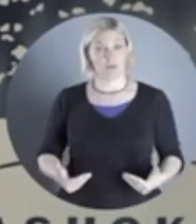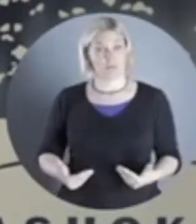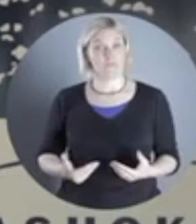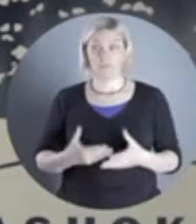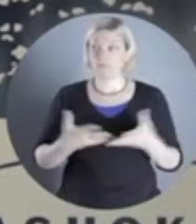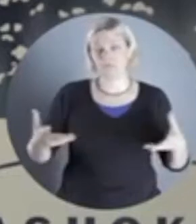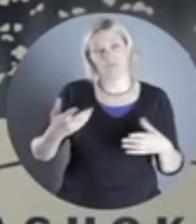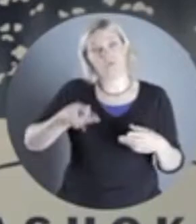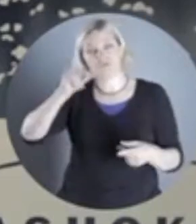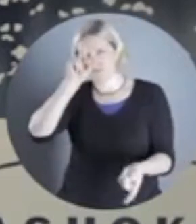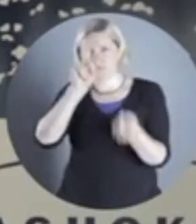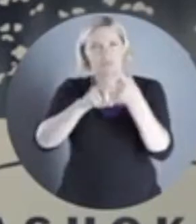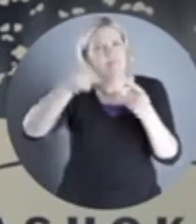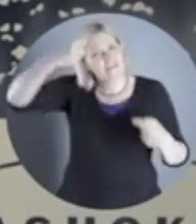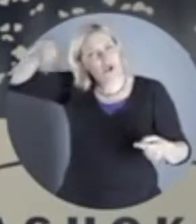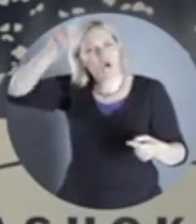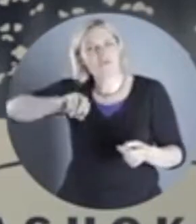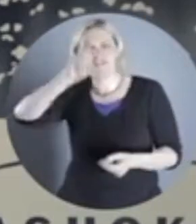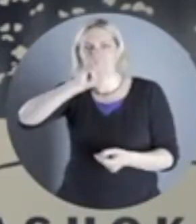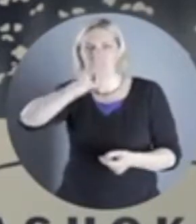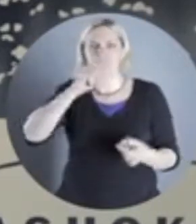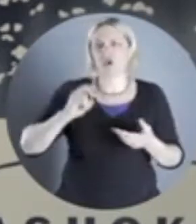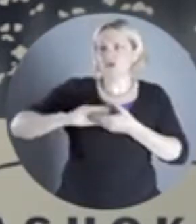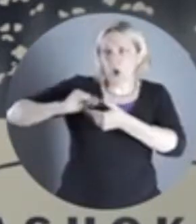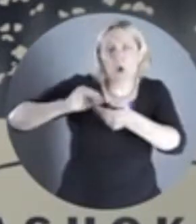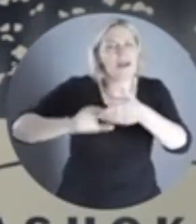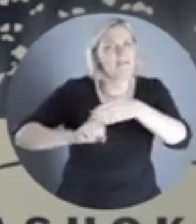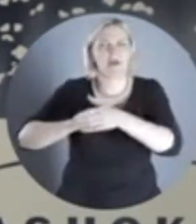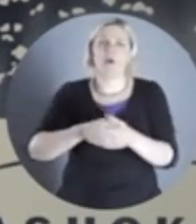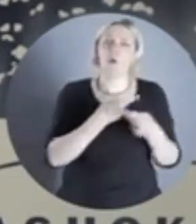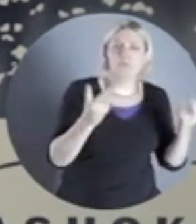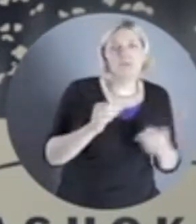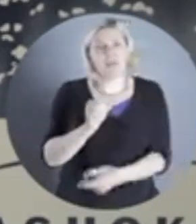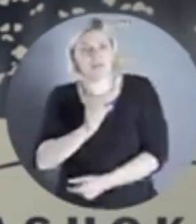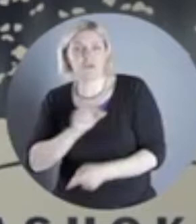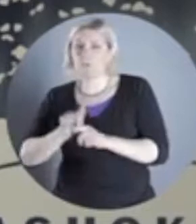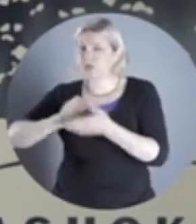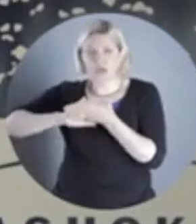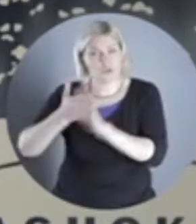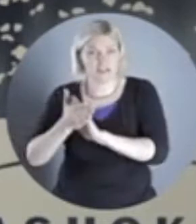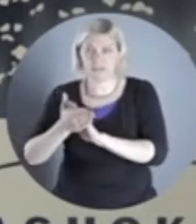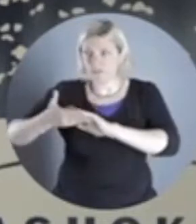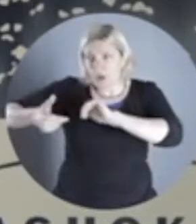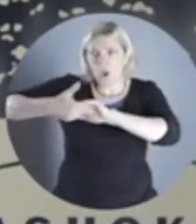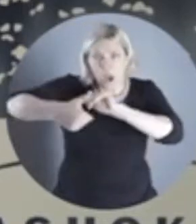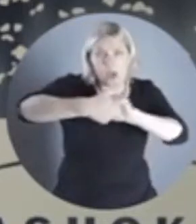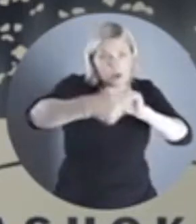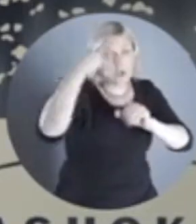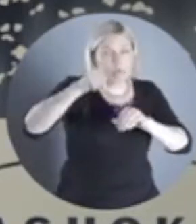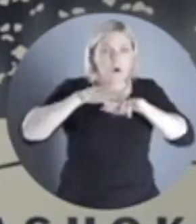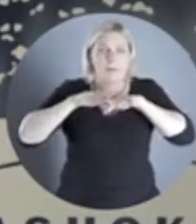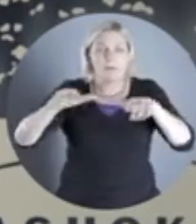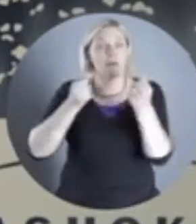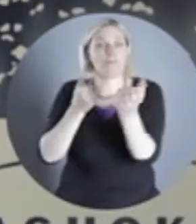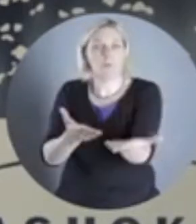Aujourd'hui, nous sommes dans une philosophie où nous souhaitons avoir un maximum de relais publics et privés et associatifs afin